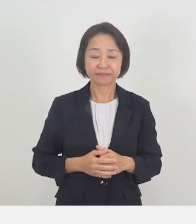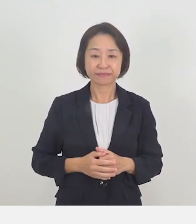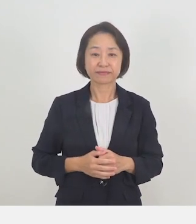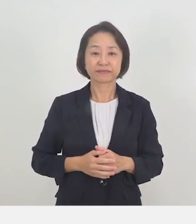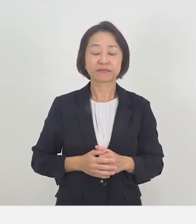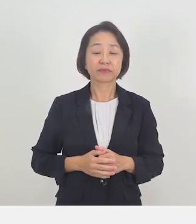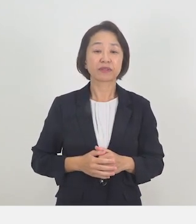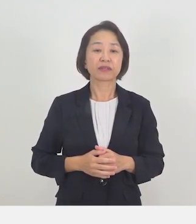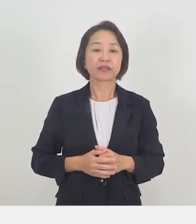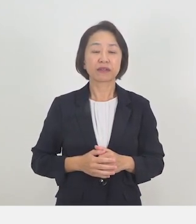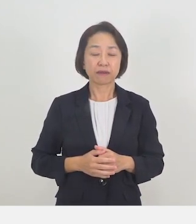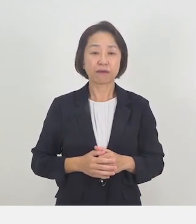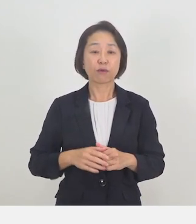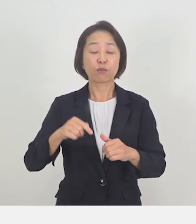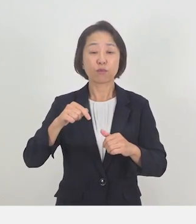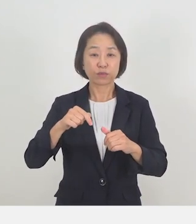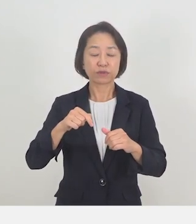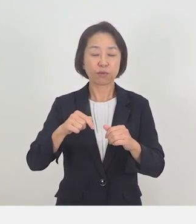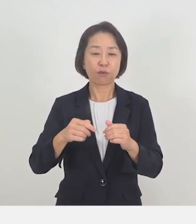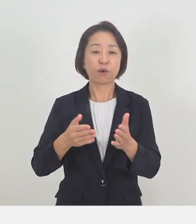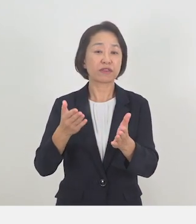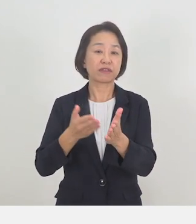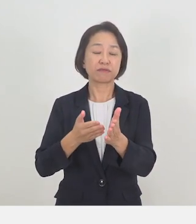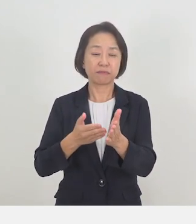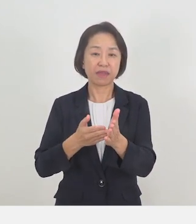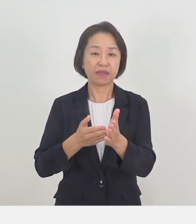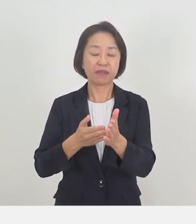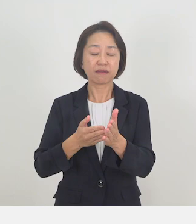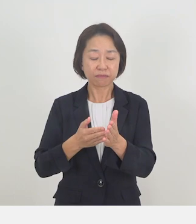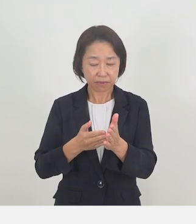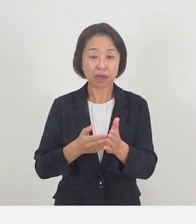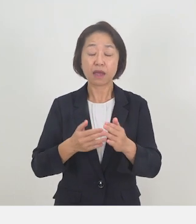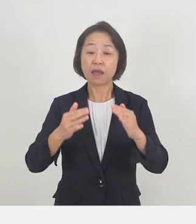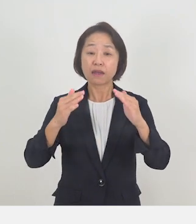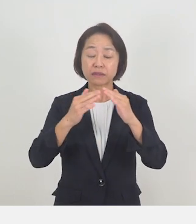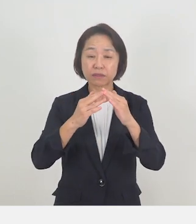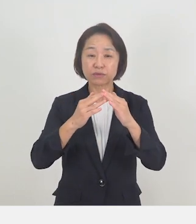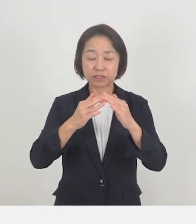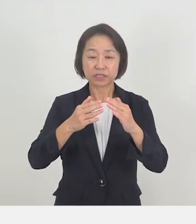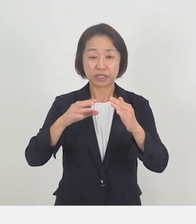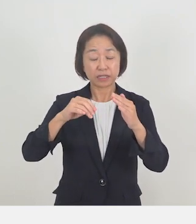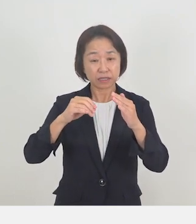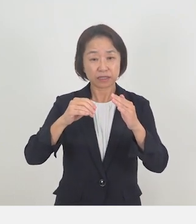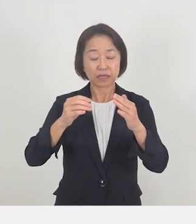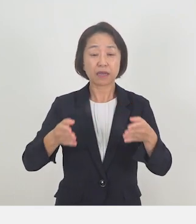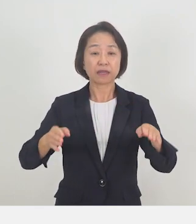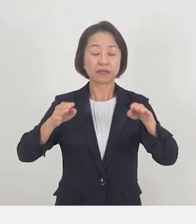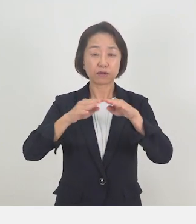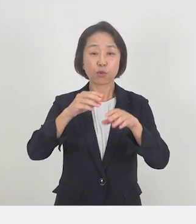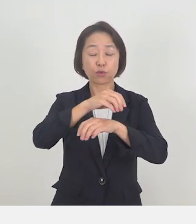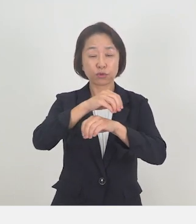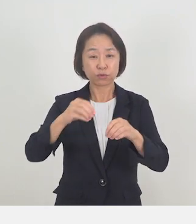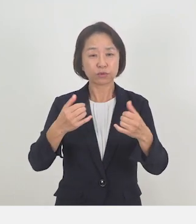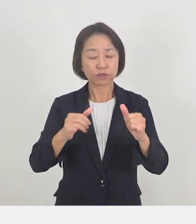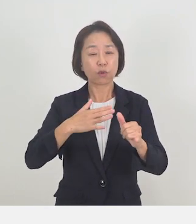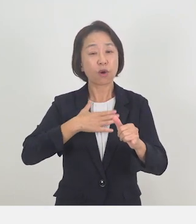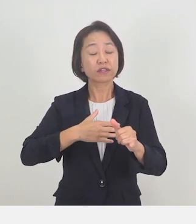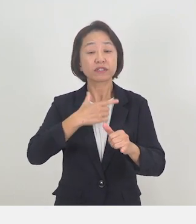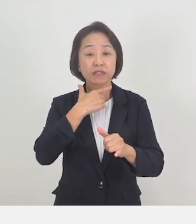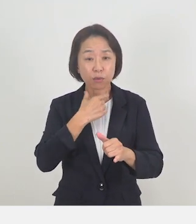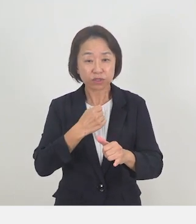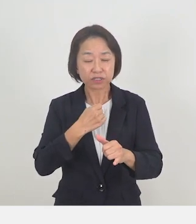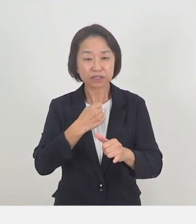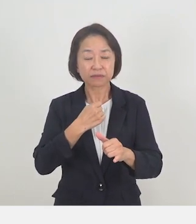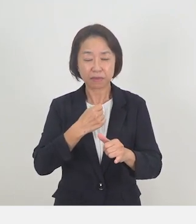サエ住宅の不急促進について宅地建物取引業者の方々に知っていただきたいこと省エネ